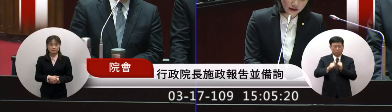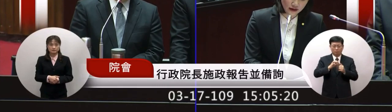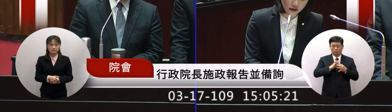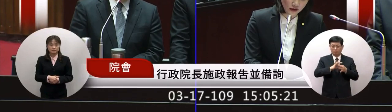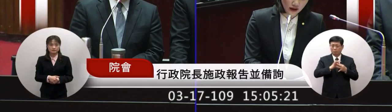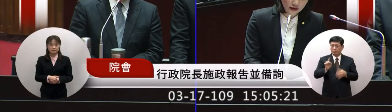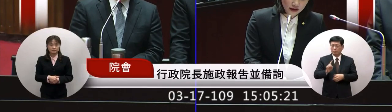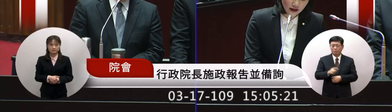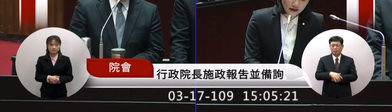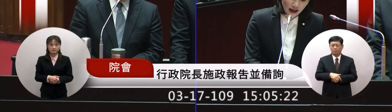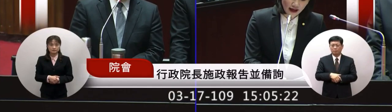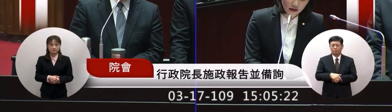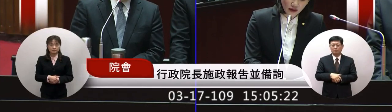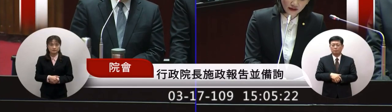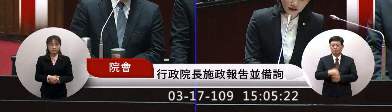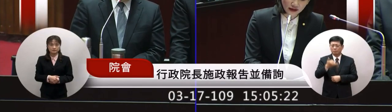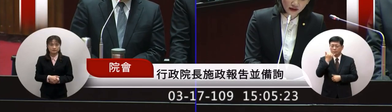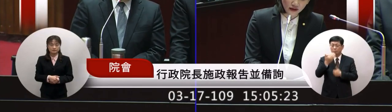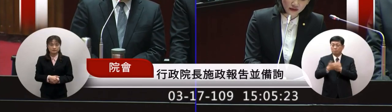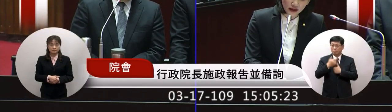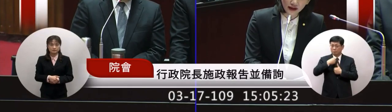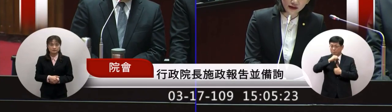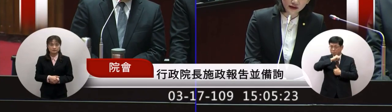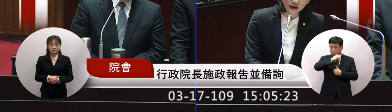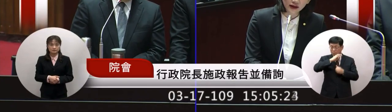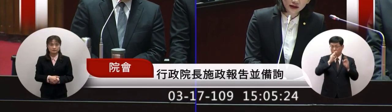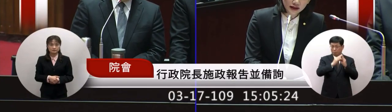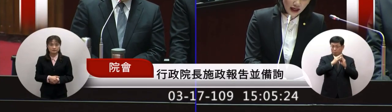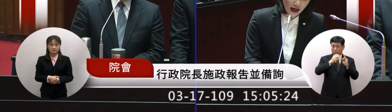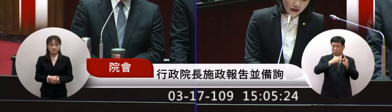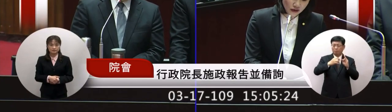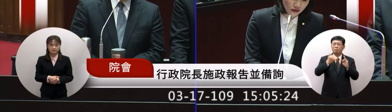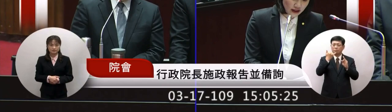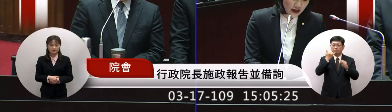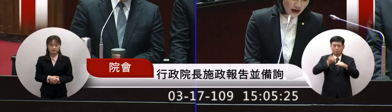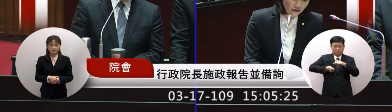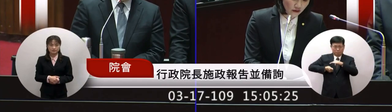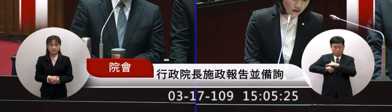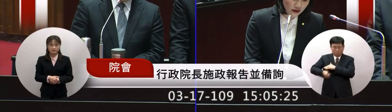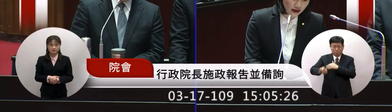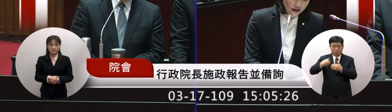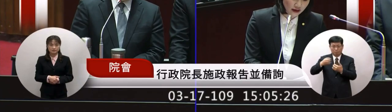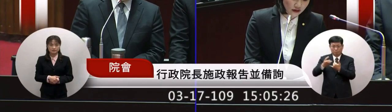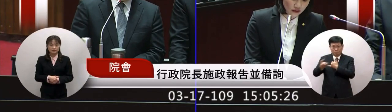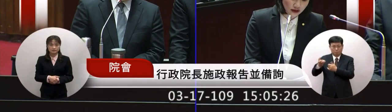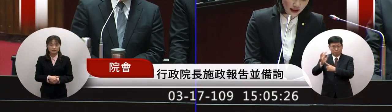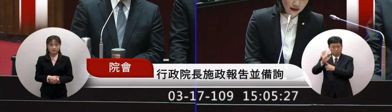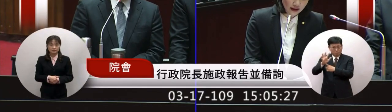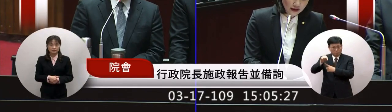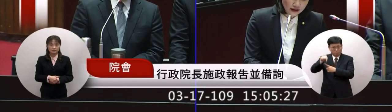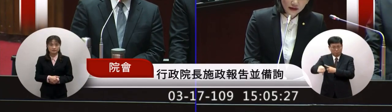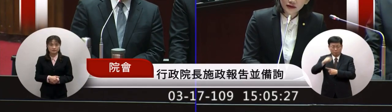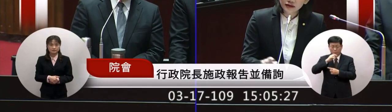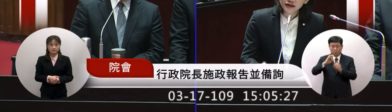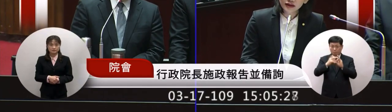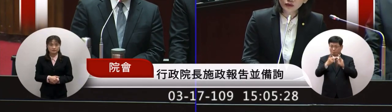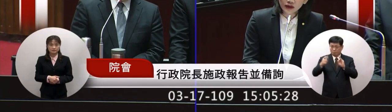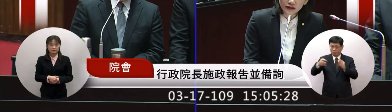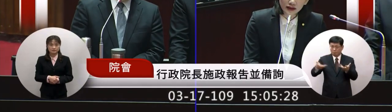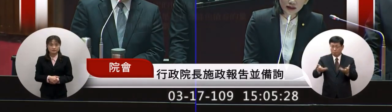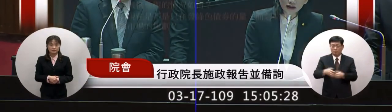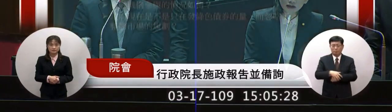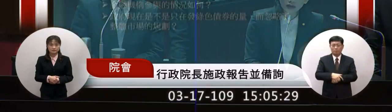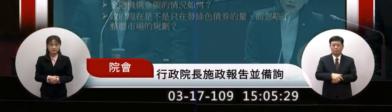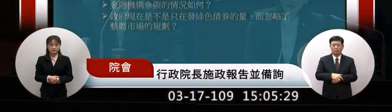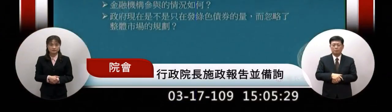心的是说，让台湾的金融业者加入离岸风电的融资案这个